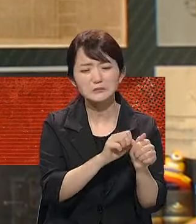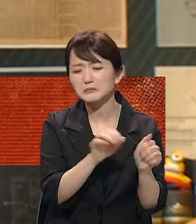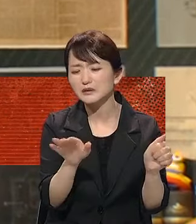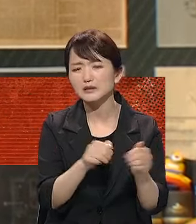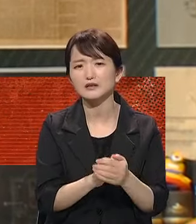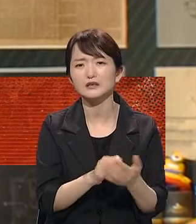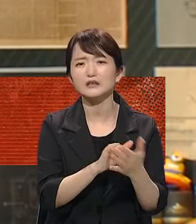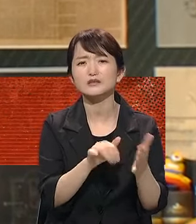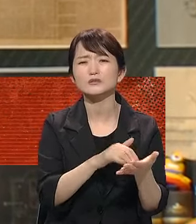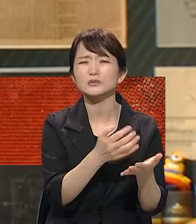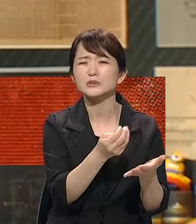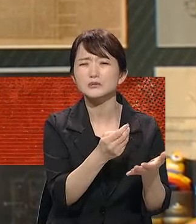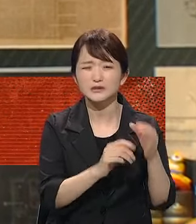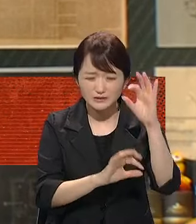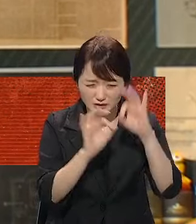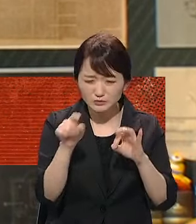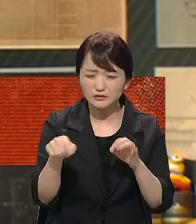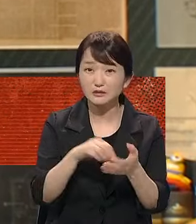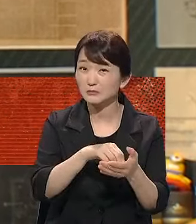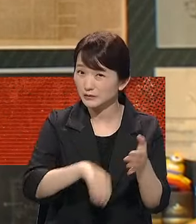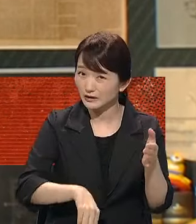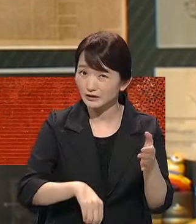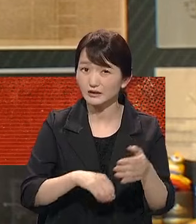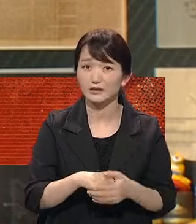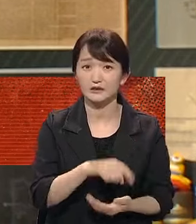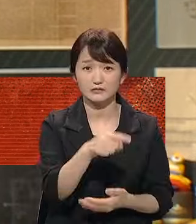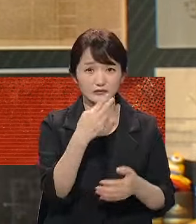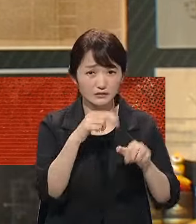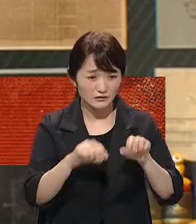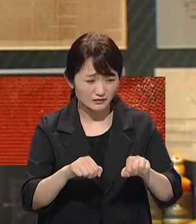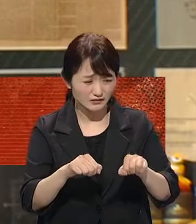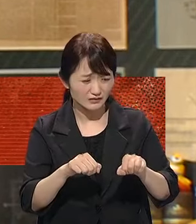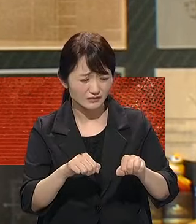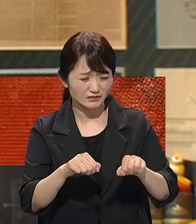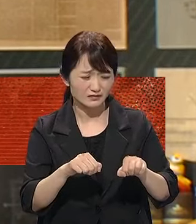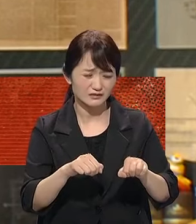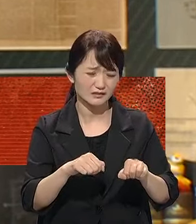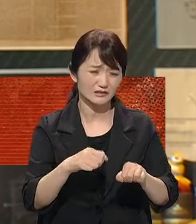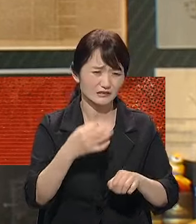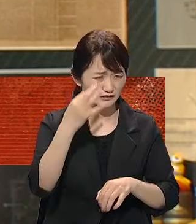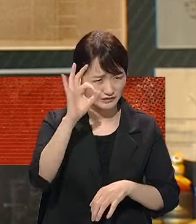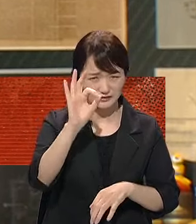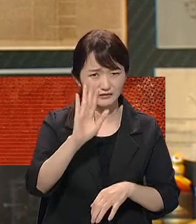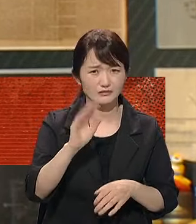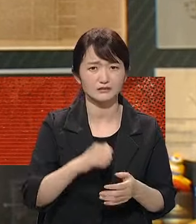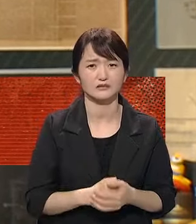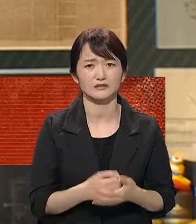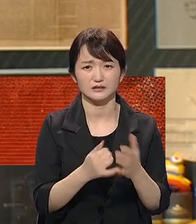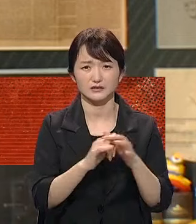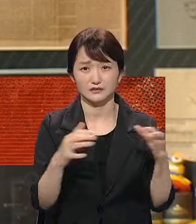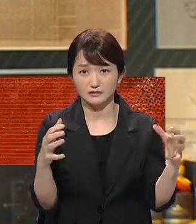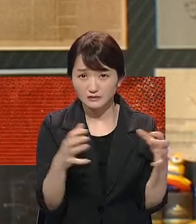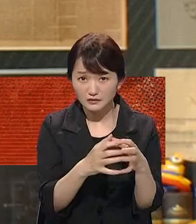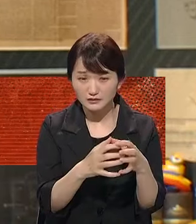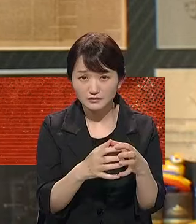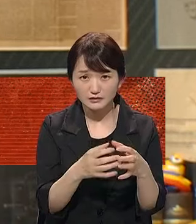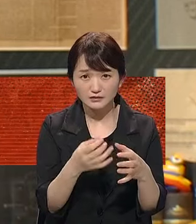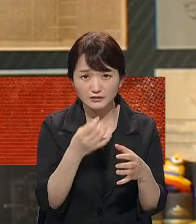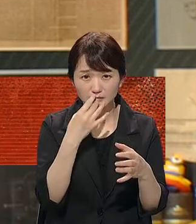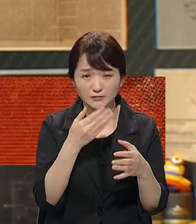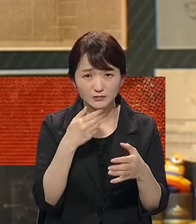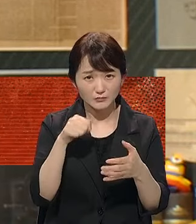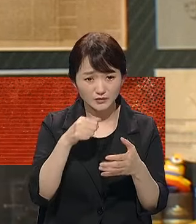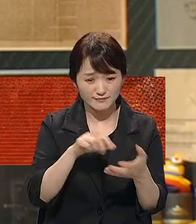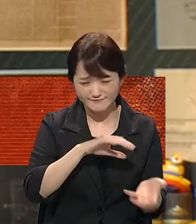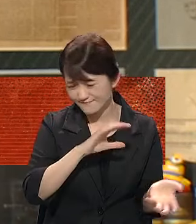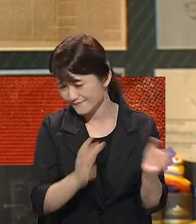가족 몇 명이나 된다고 실수로 널 빼 먹겠니네 존재가 부정당하는 거라고 아주 그냥 가족 모임때 밥장 뒤